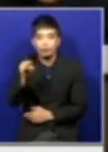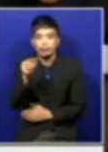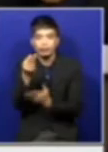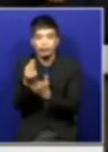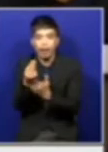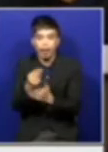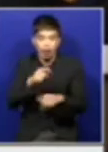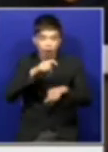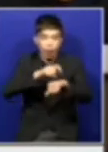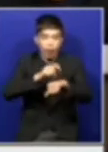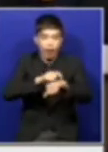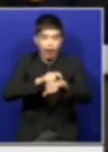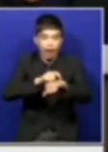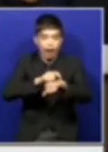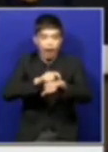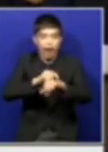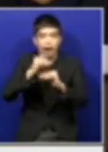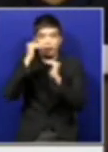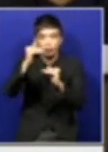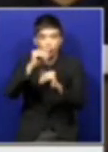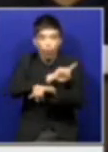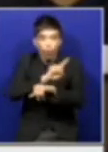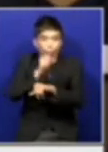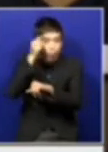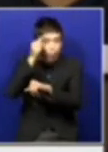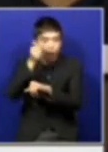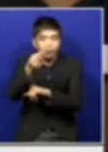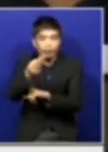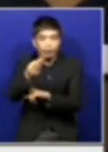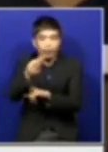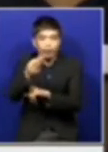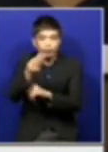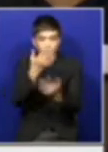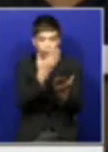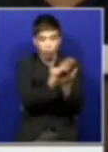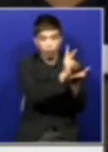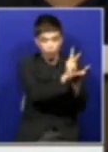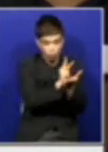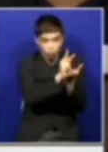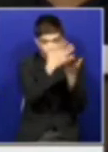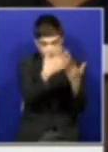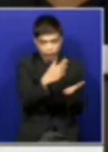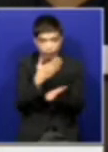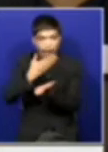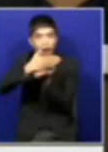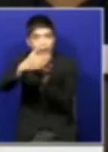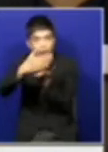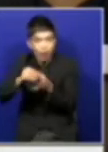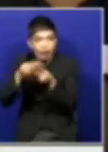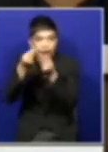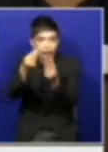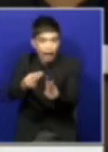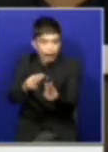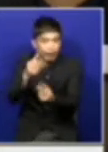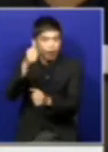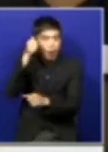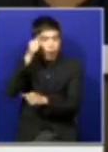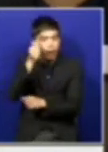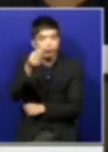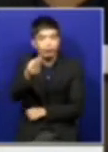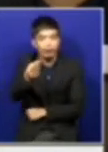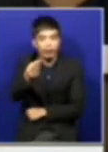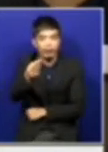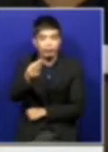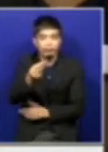ระหนี้คืนให้แก่เจ้าหนี้ของเขาเนี่ยจะใช้ระยะเวลานานเท่าใด